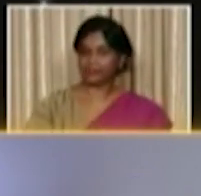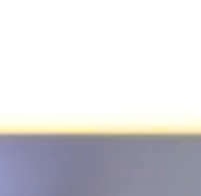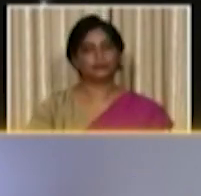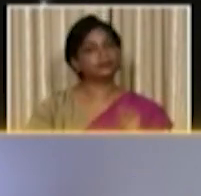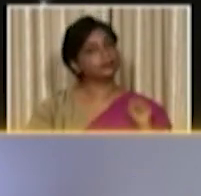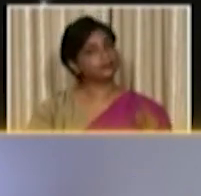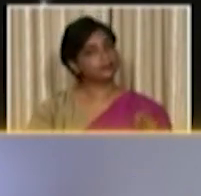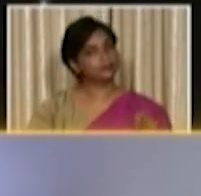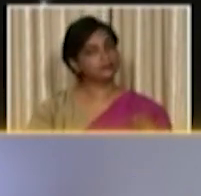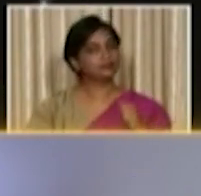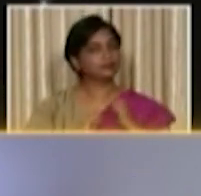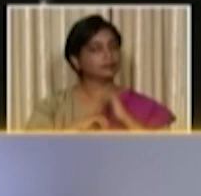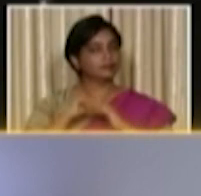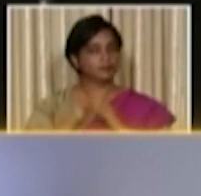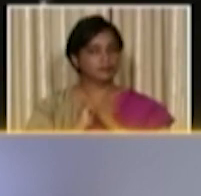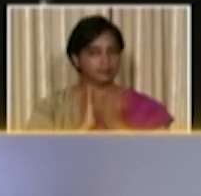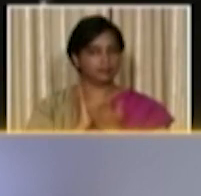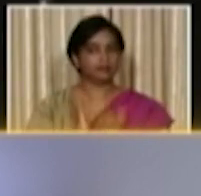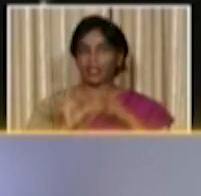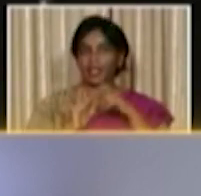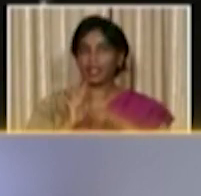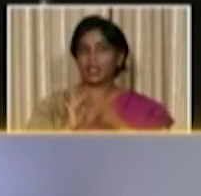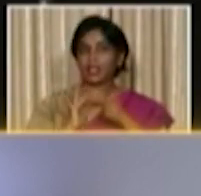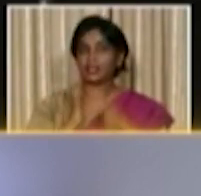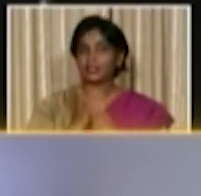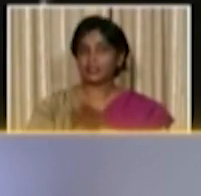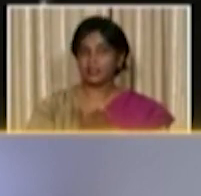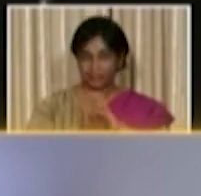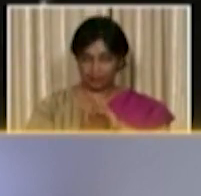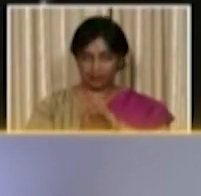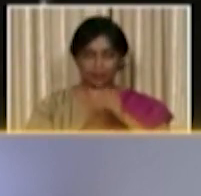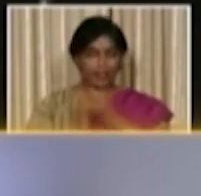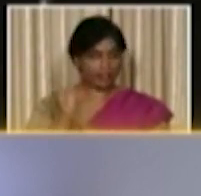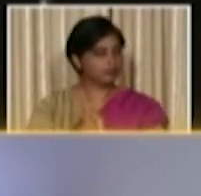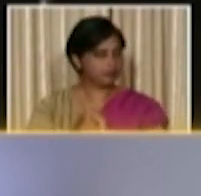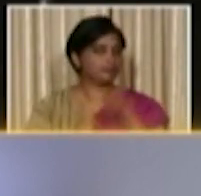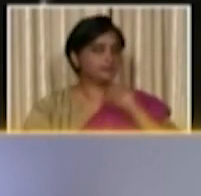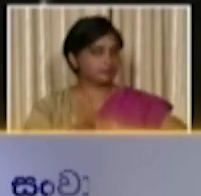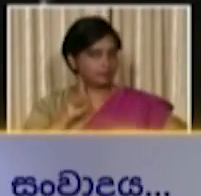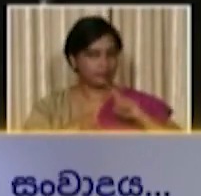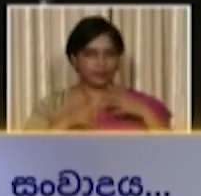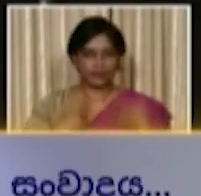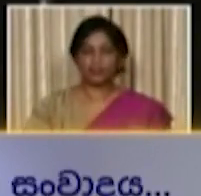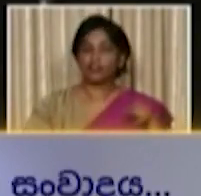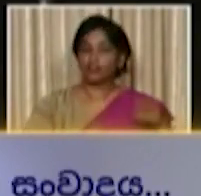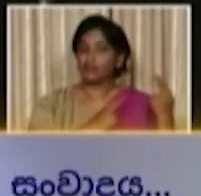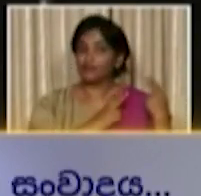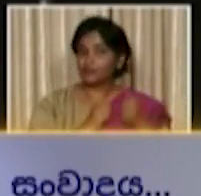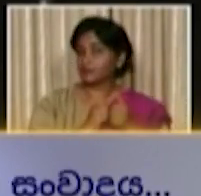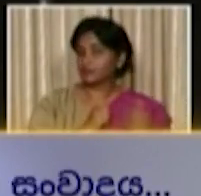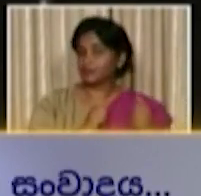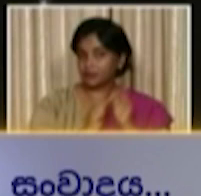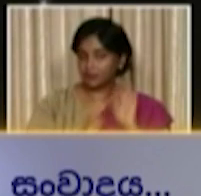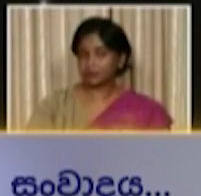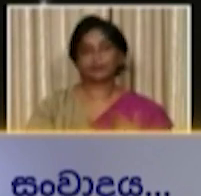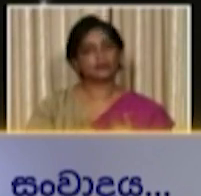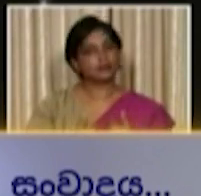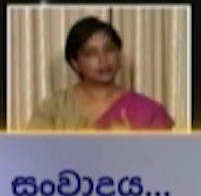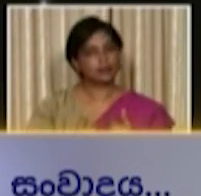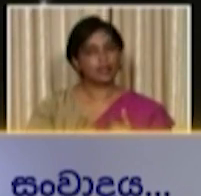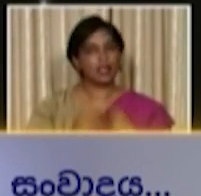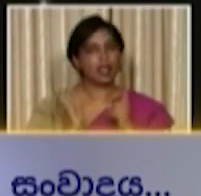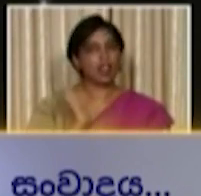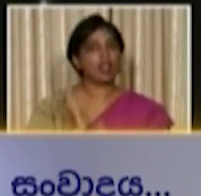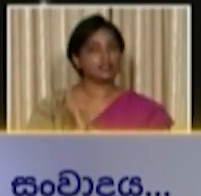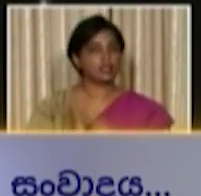නැහැ. මේ කටයුතු පිළිබඳ මම අජිත් මාන්නප්පෙරුම අමාත්‍යතුමා සමග සාකච්ඡා කරා. මේ විෂය භාරව කටයුතු කරන්නේ අපේ රසන්